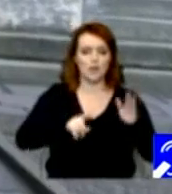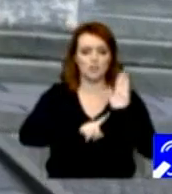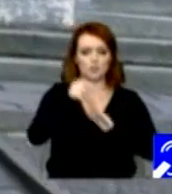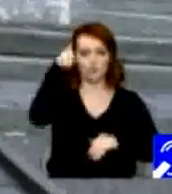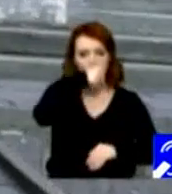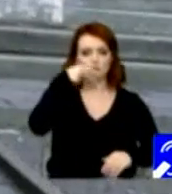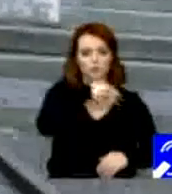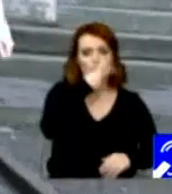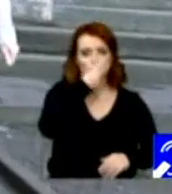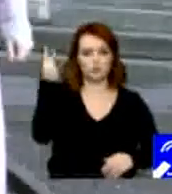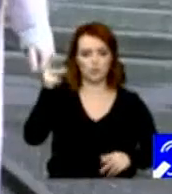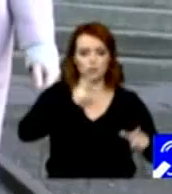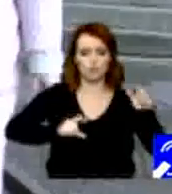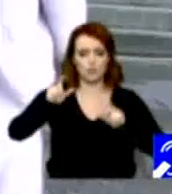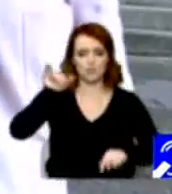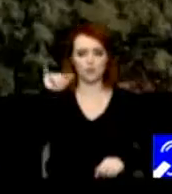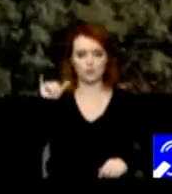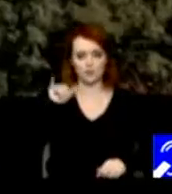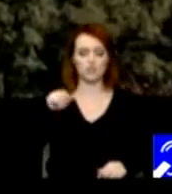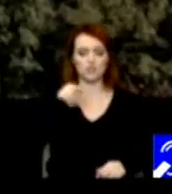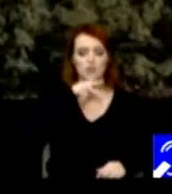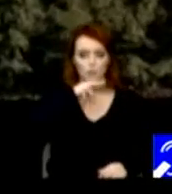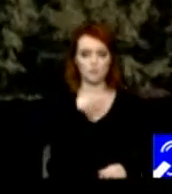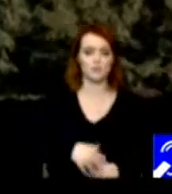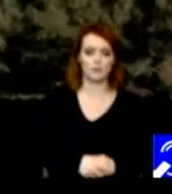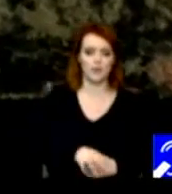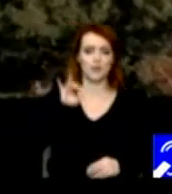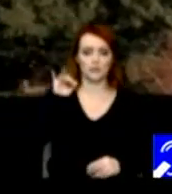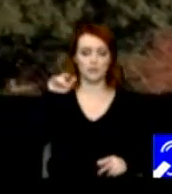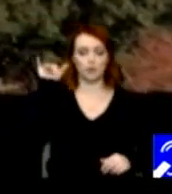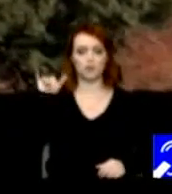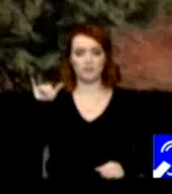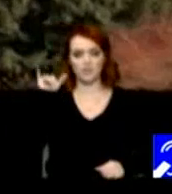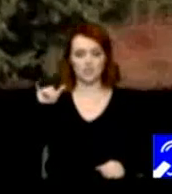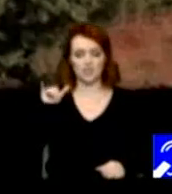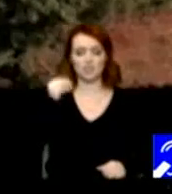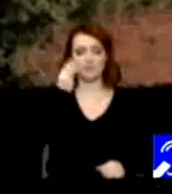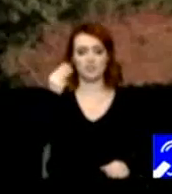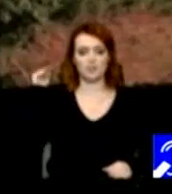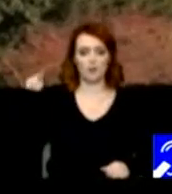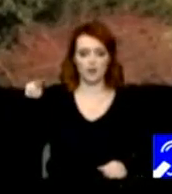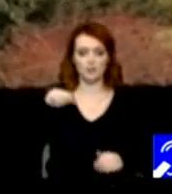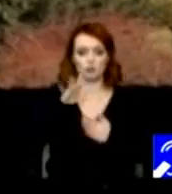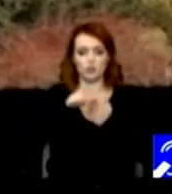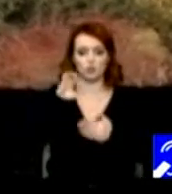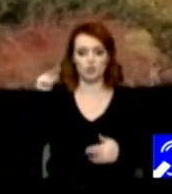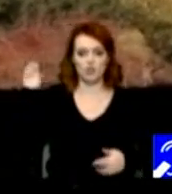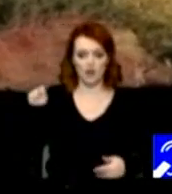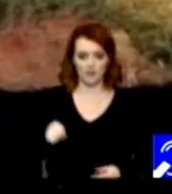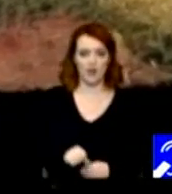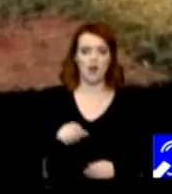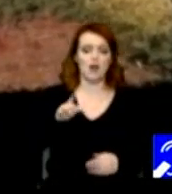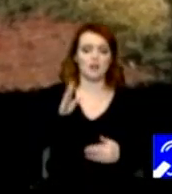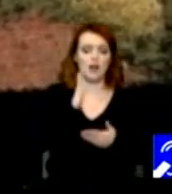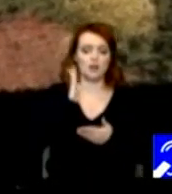2022 studenții de la Universitatea sfetcovici din Cernăuți cei de la Universitatea Ștefan cel Mare din Suceava vor beneficia de